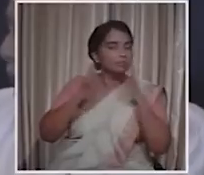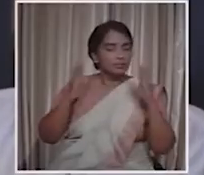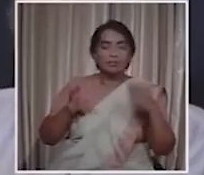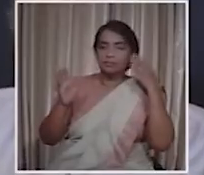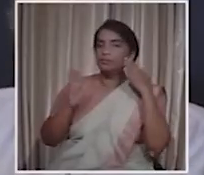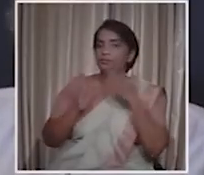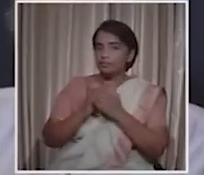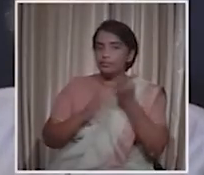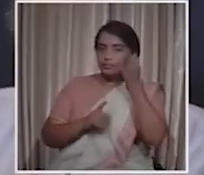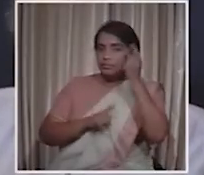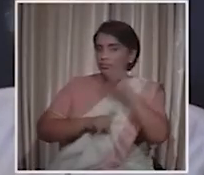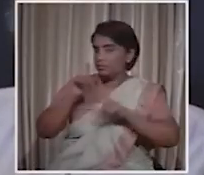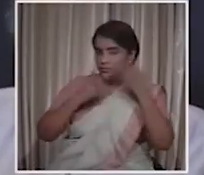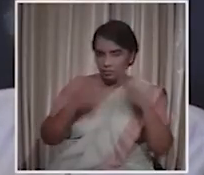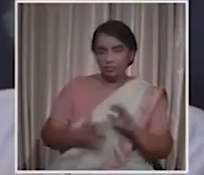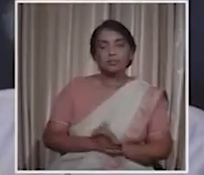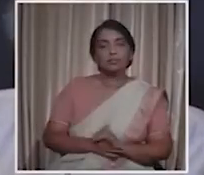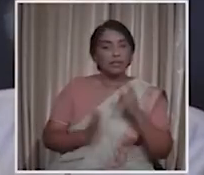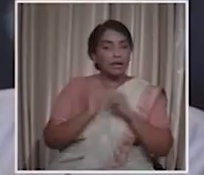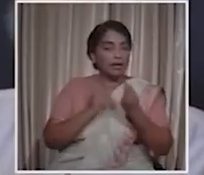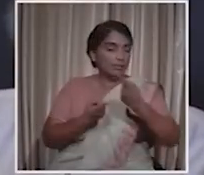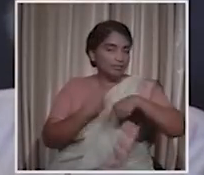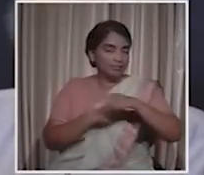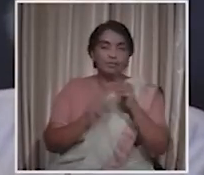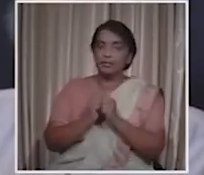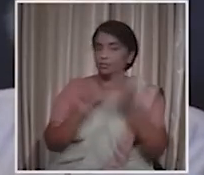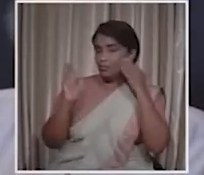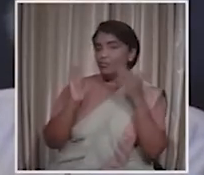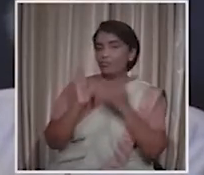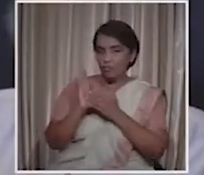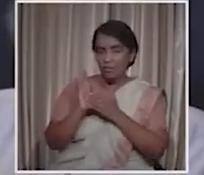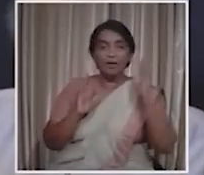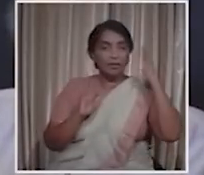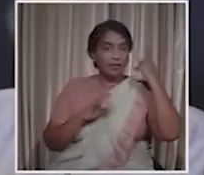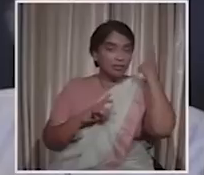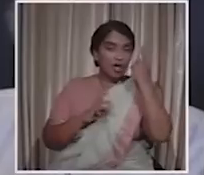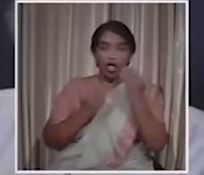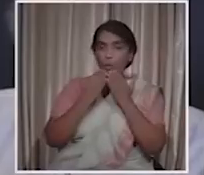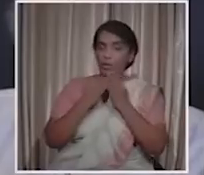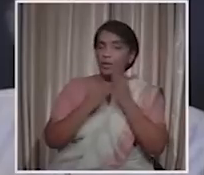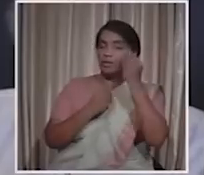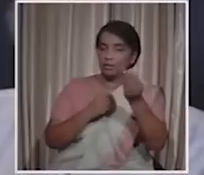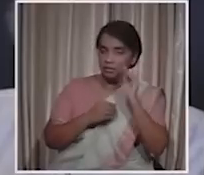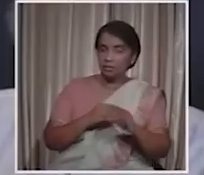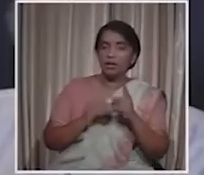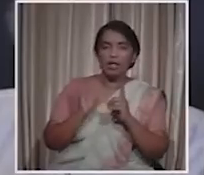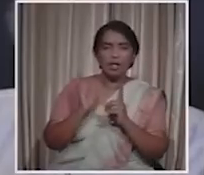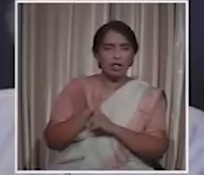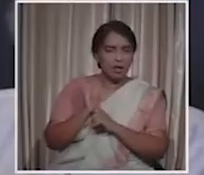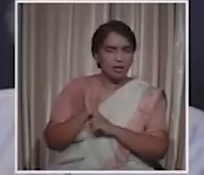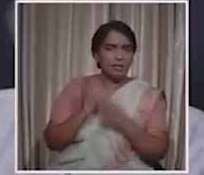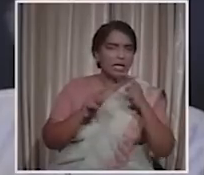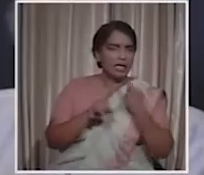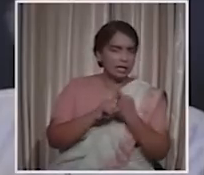පිළිබඳ අදහස් හුවමාරු කරගත්තා. ණය ප්‍රතිව්‍යගත කිරීම පිළිබඳ විශේෂඥ උපදෙස් ලබා දෙන ලසාඩ් හා